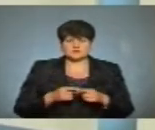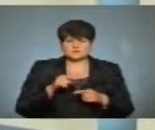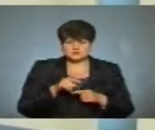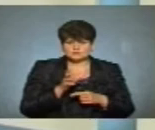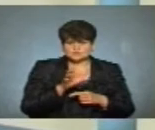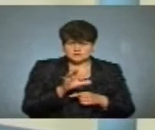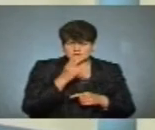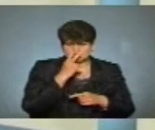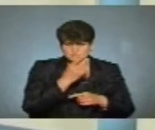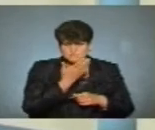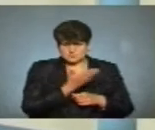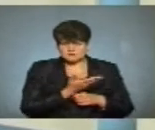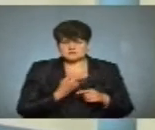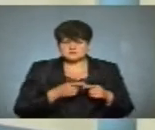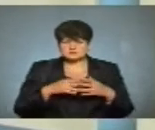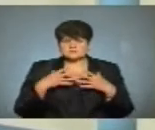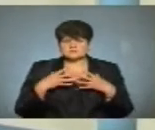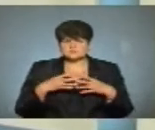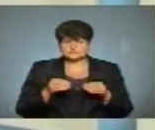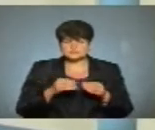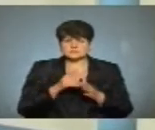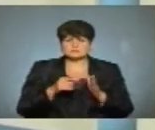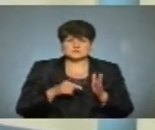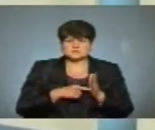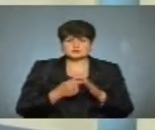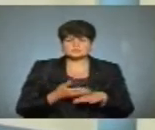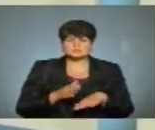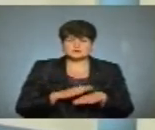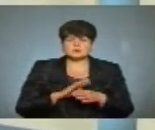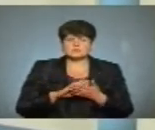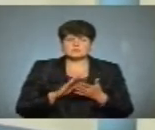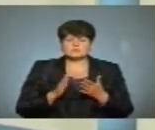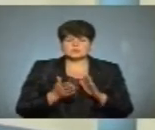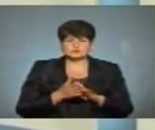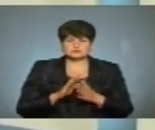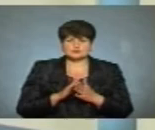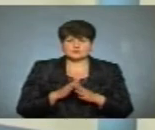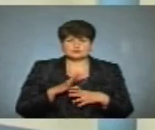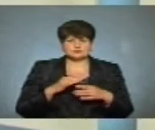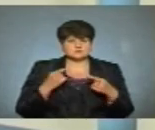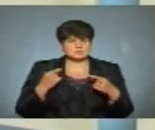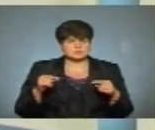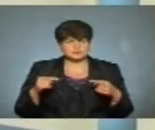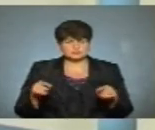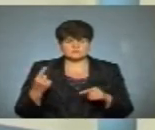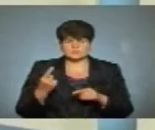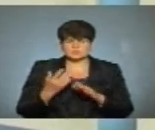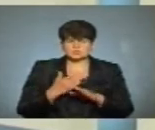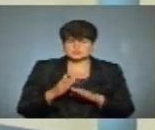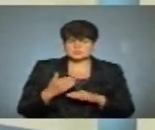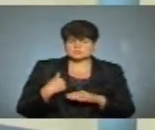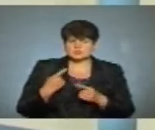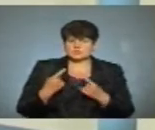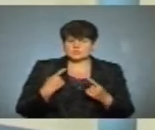сюжеті, який зараз ви продемонстрували, це вже де питання ускладнення погодних умов, які були зовсім іншим. Ми в першій частині нашої